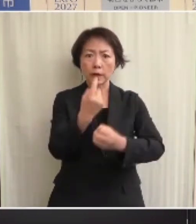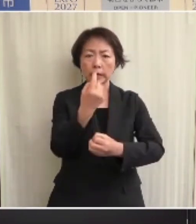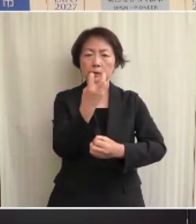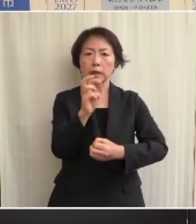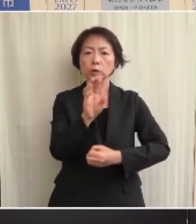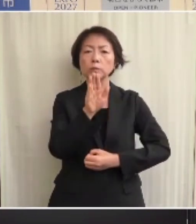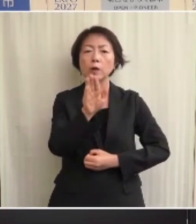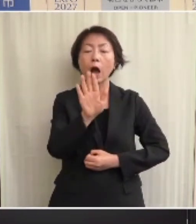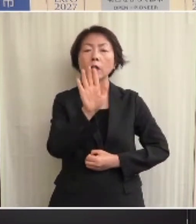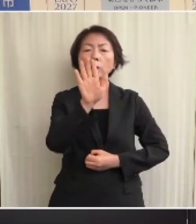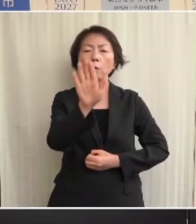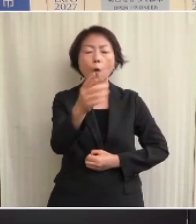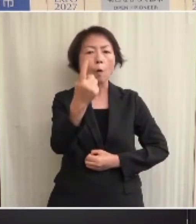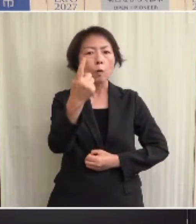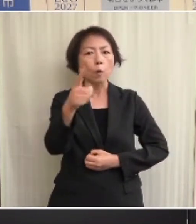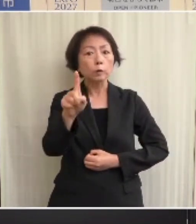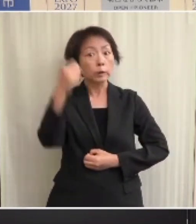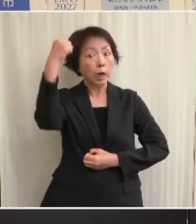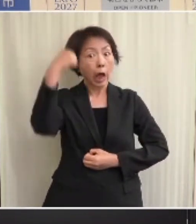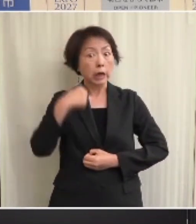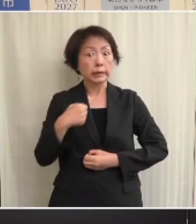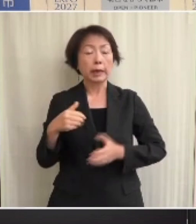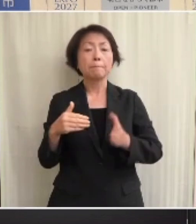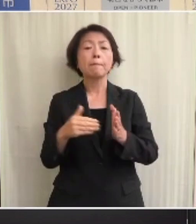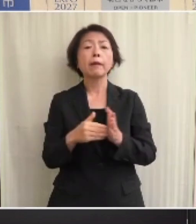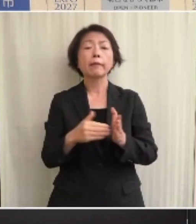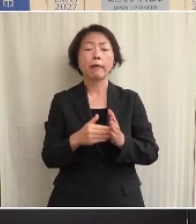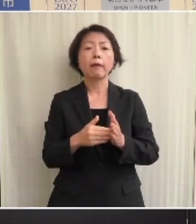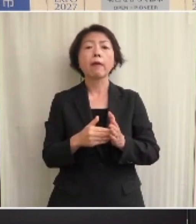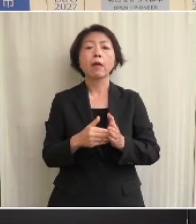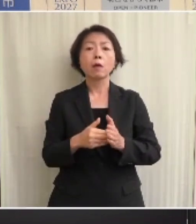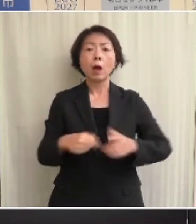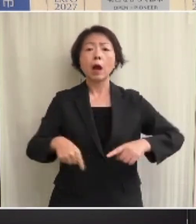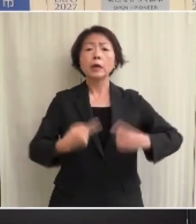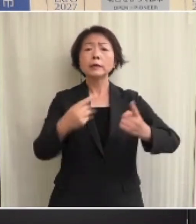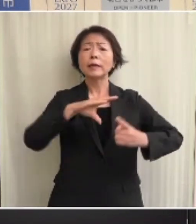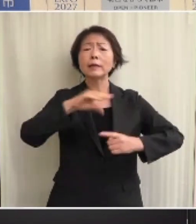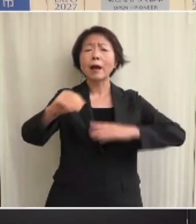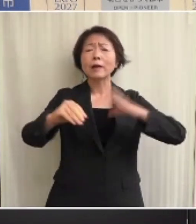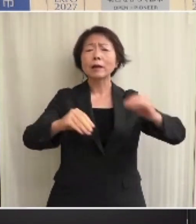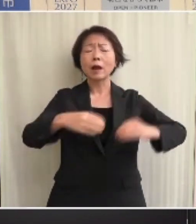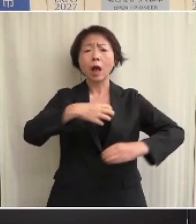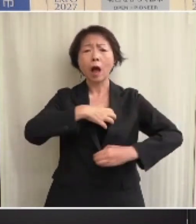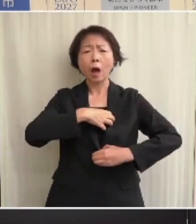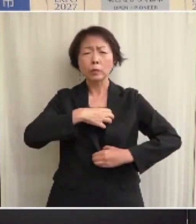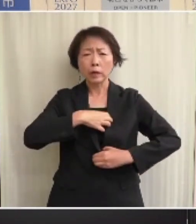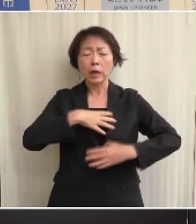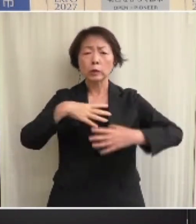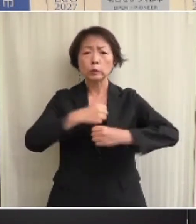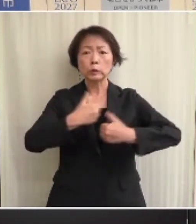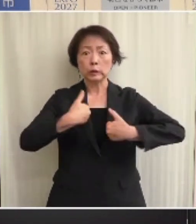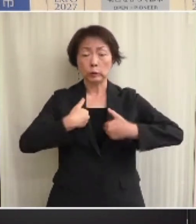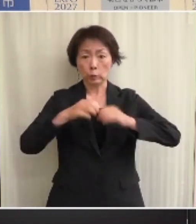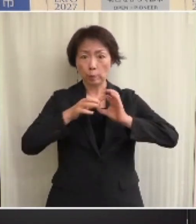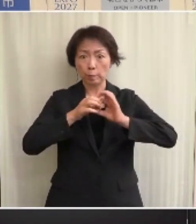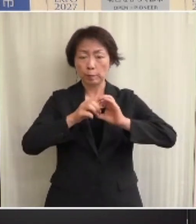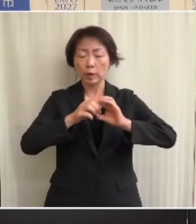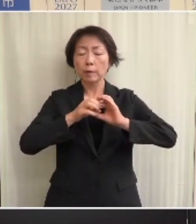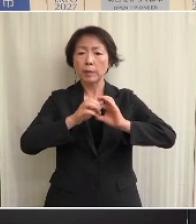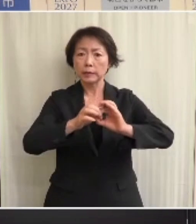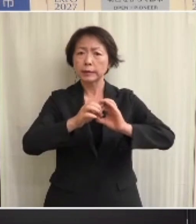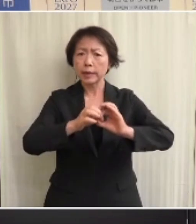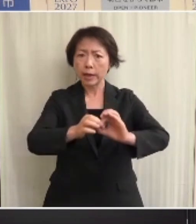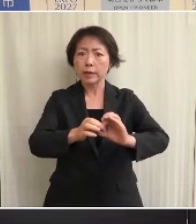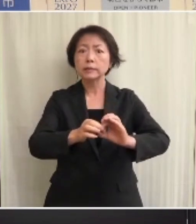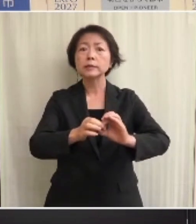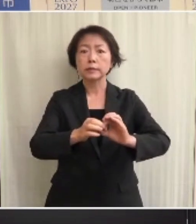30分後から、翌朝まではですね、一斉帰宅抑制に関するメッセージや、一時滞在